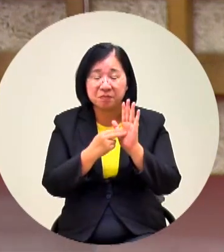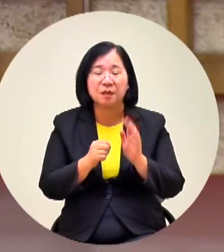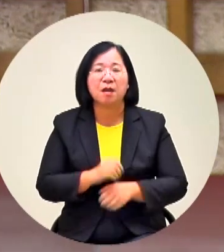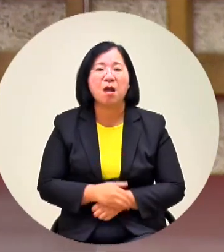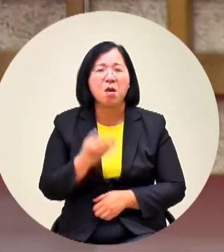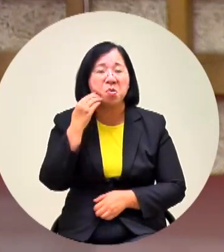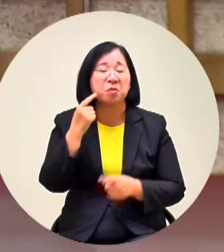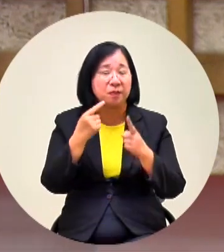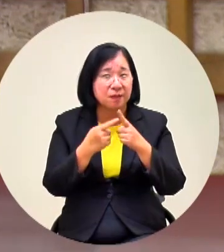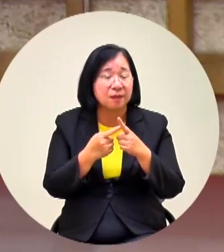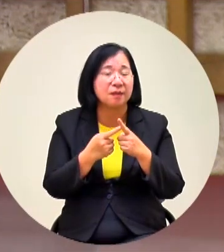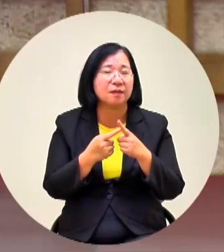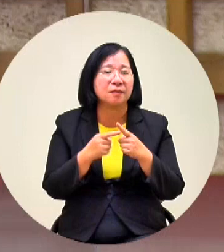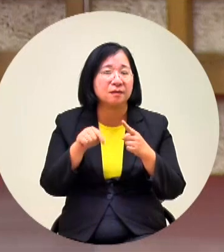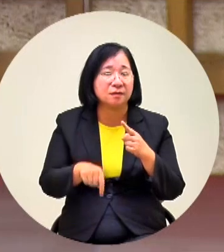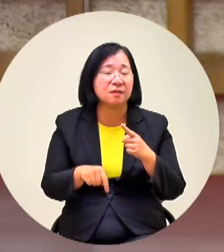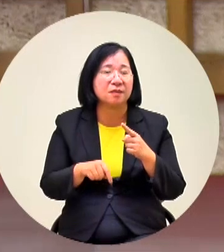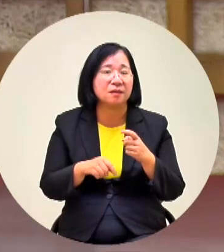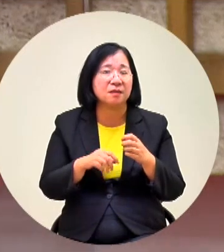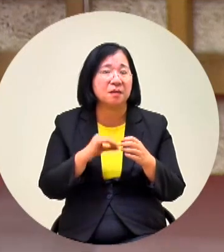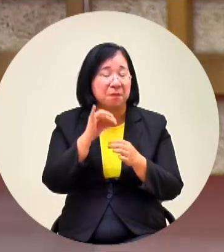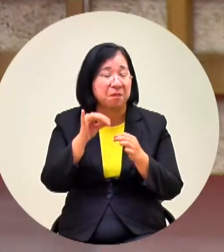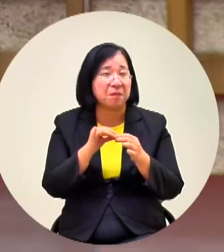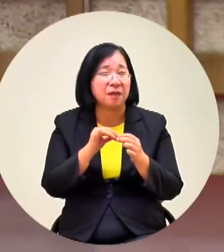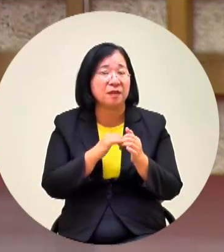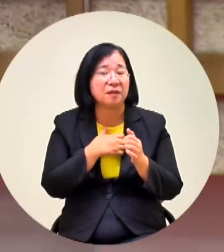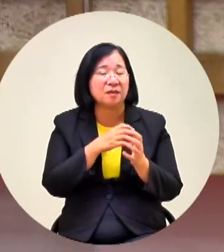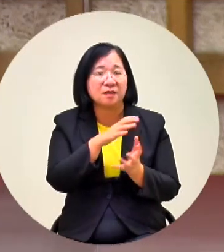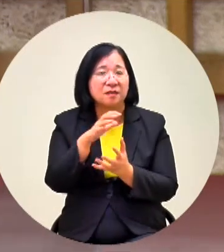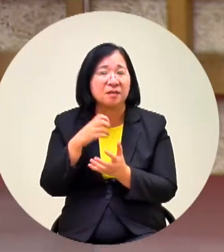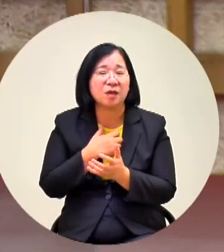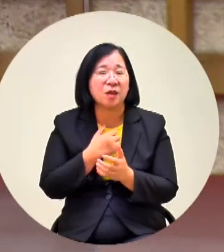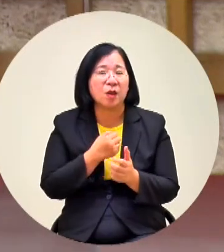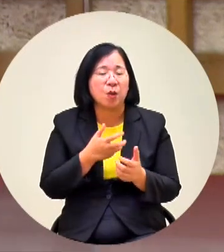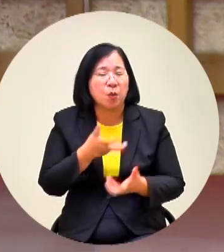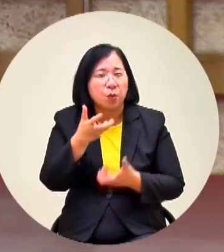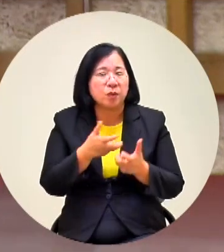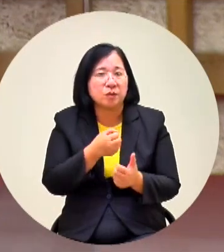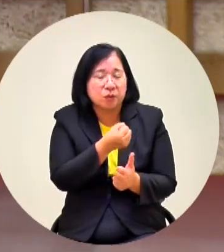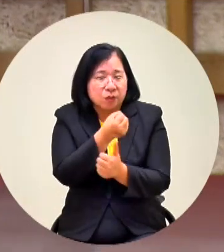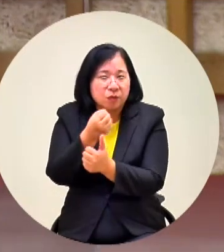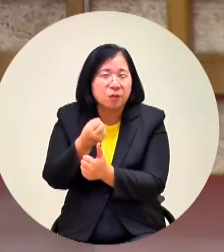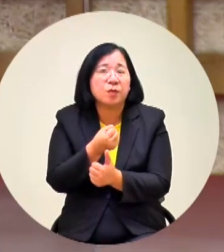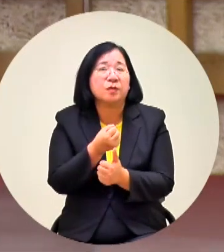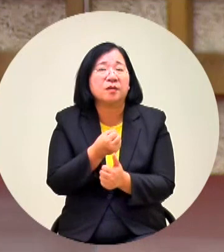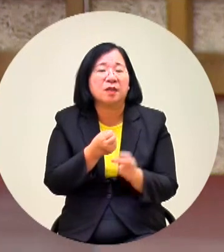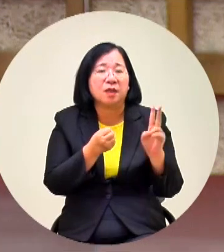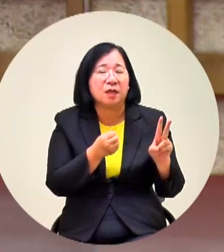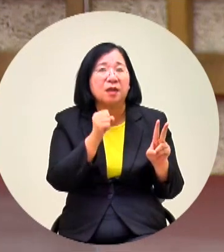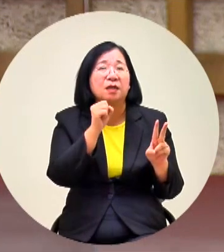把温室效应控制在安全范围之下的话，2050年以前必须达到零碳